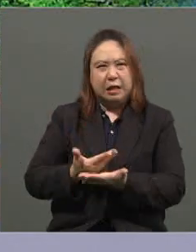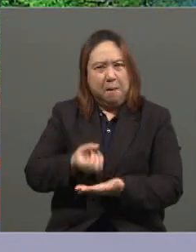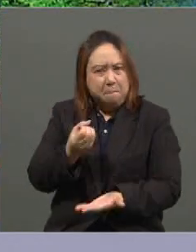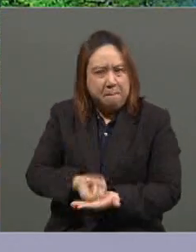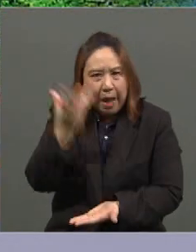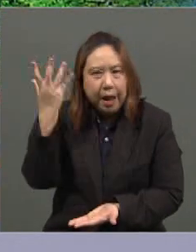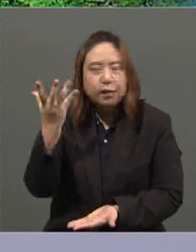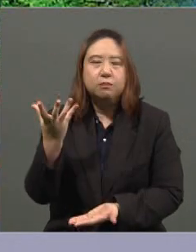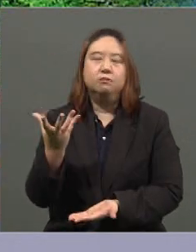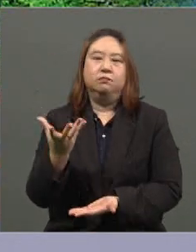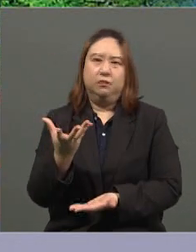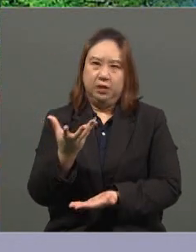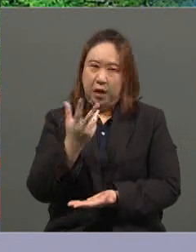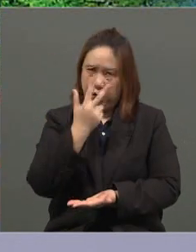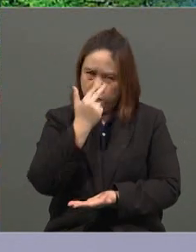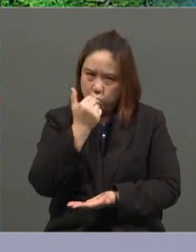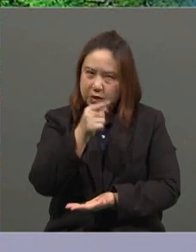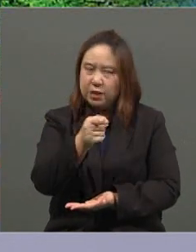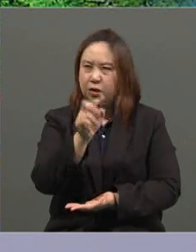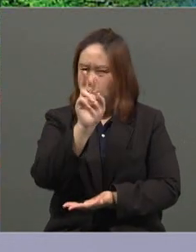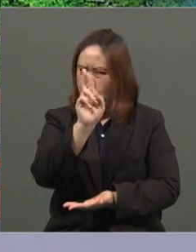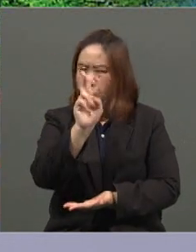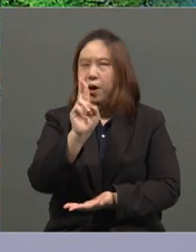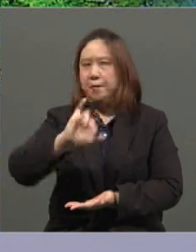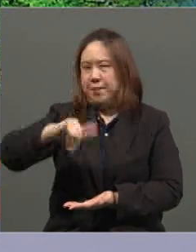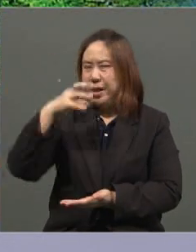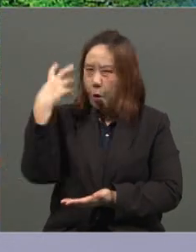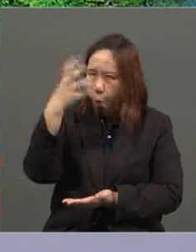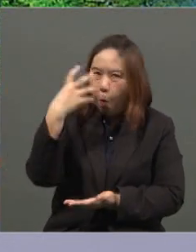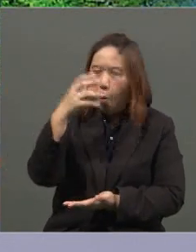มหาศาลหรือว่าจำนวนมากเนี่ยให้เอะใจไว้ก่อนนี่ว่าอาจจะถูกหลอกก็ได้นะคะ ค่ะ